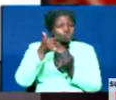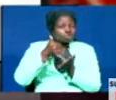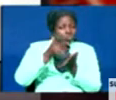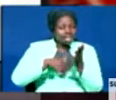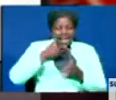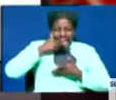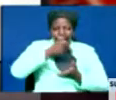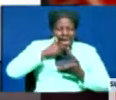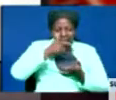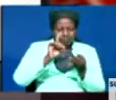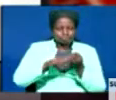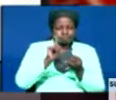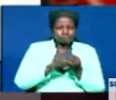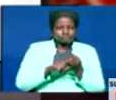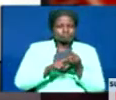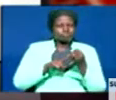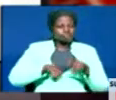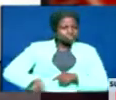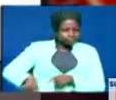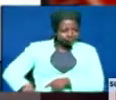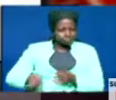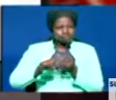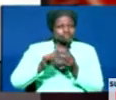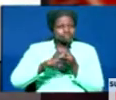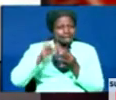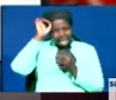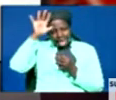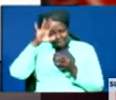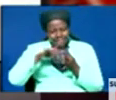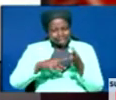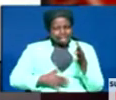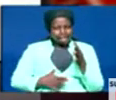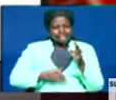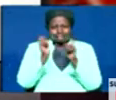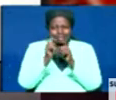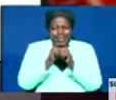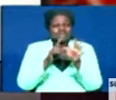kuharisha, maumivu tumboni, kuumwa na kichwa, kuhisi uchungu kooni,